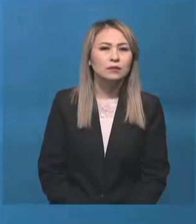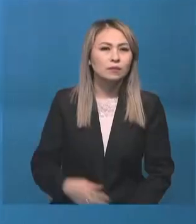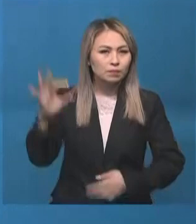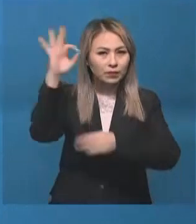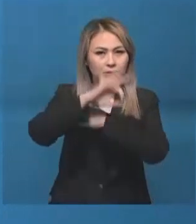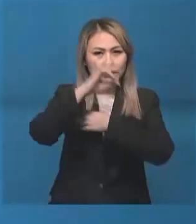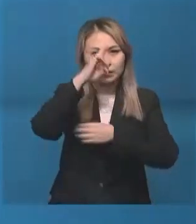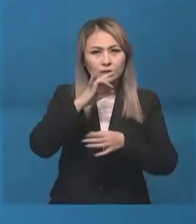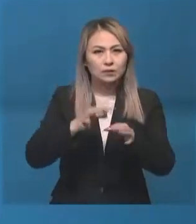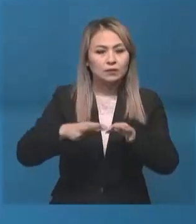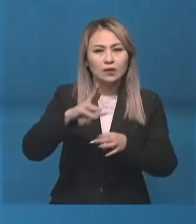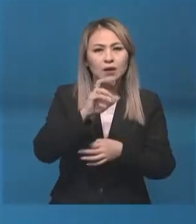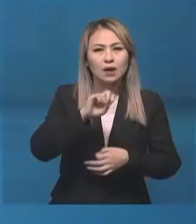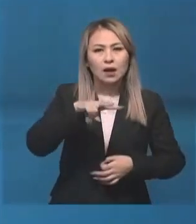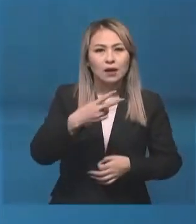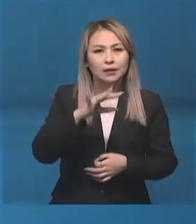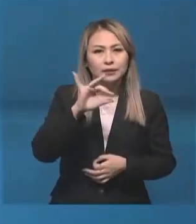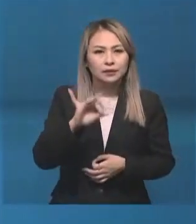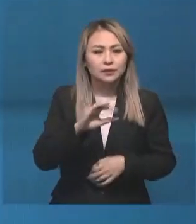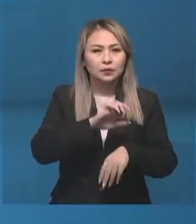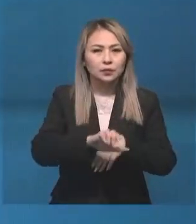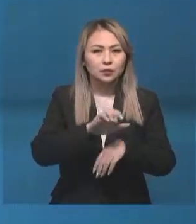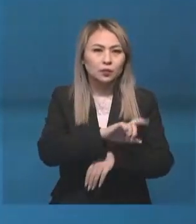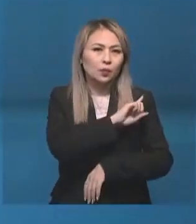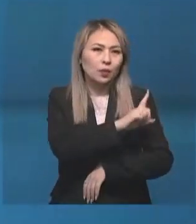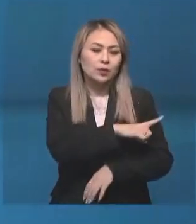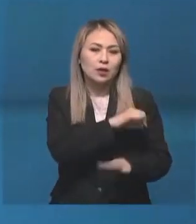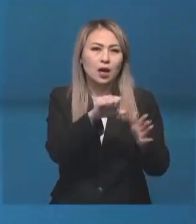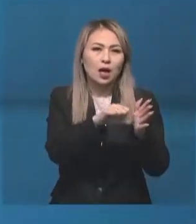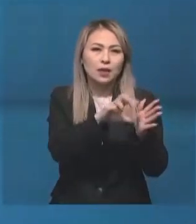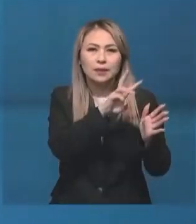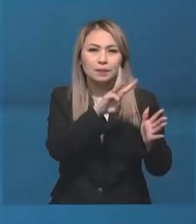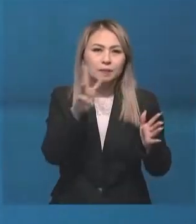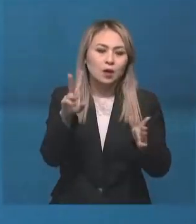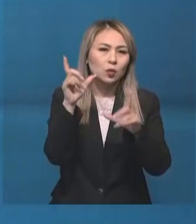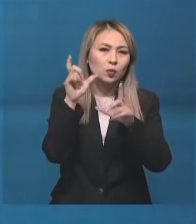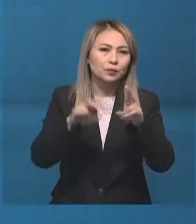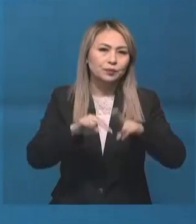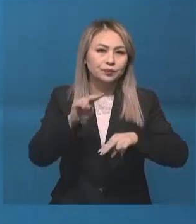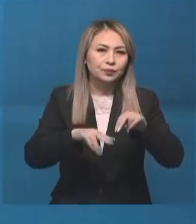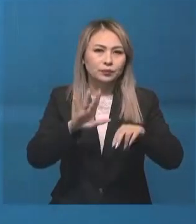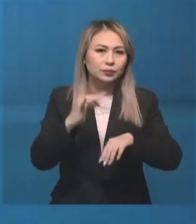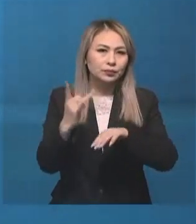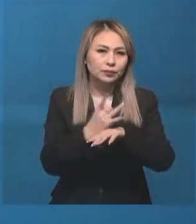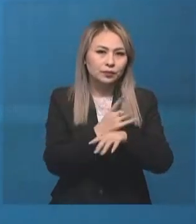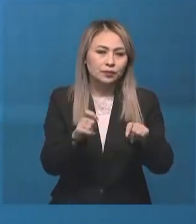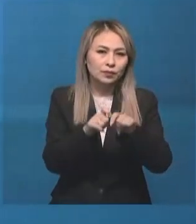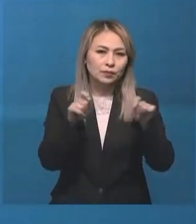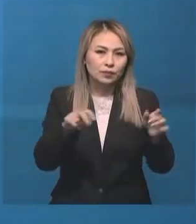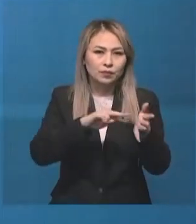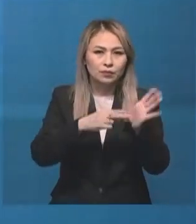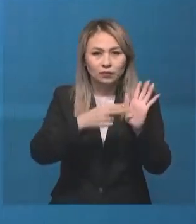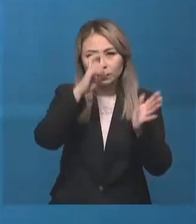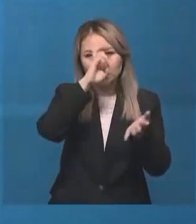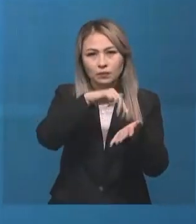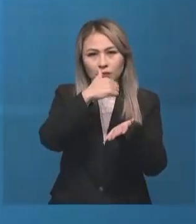Батыс Қазақстан облысында калий тыңайтқышын өндіретін қуаттылығы 6 миллион тонналық кешен салынады. Елімізде алғаш пайда болатын жобамен